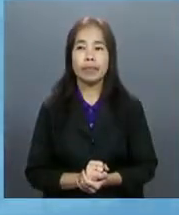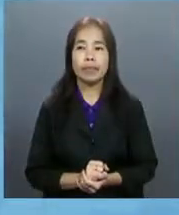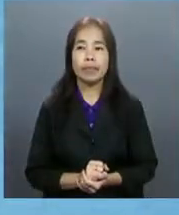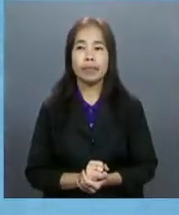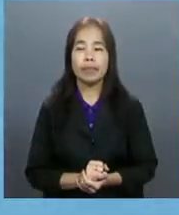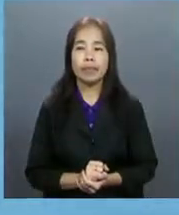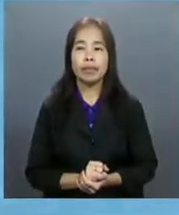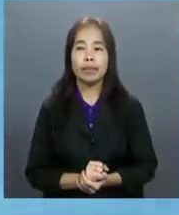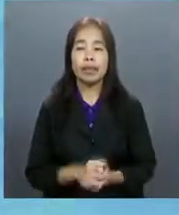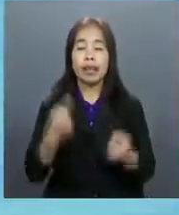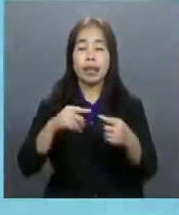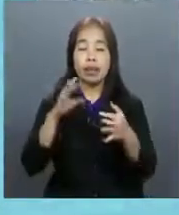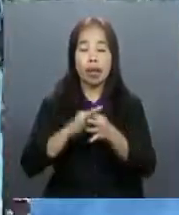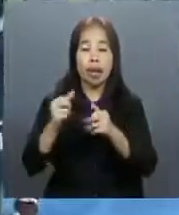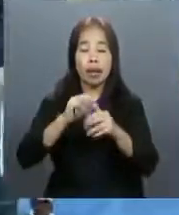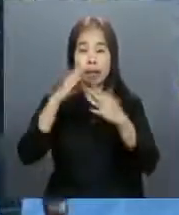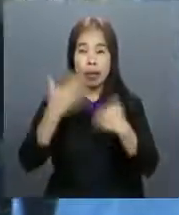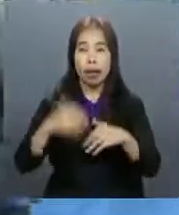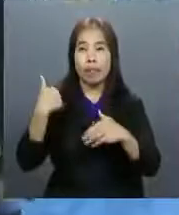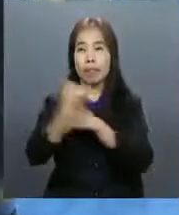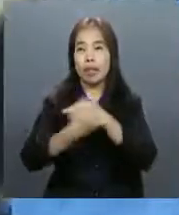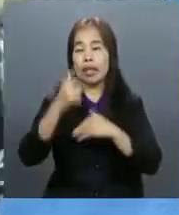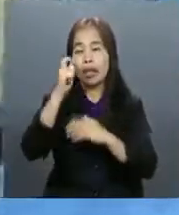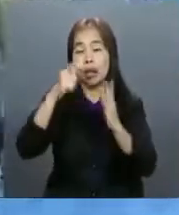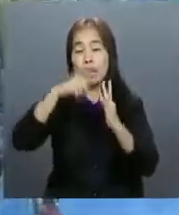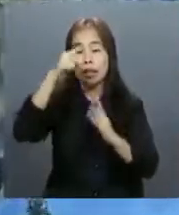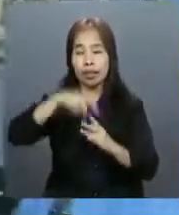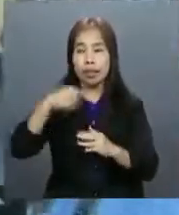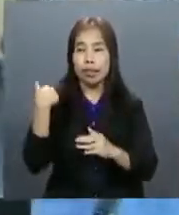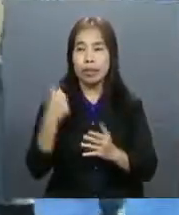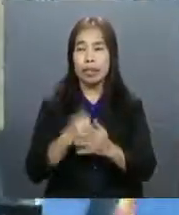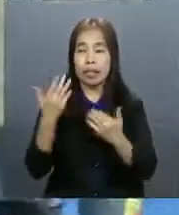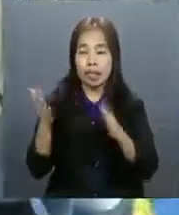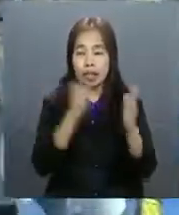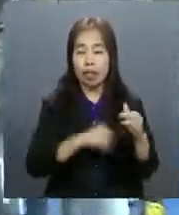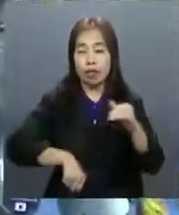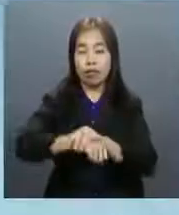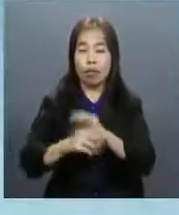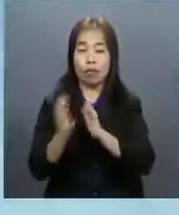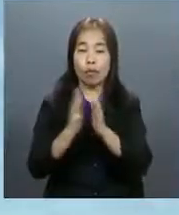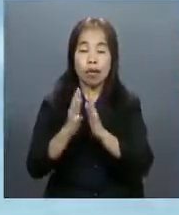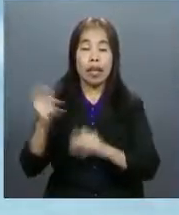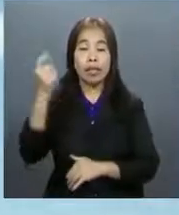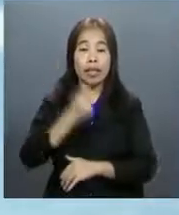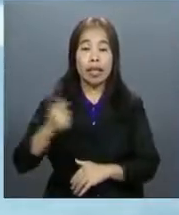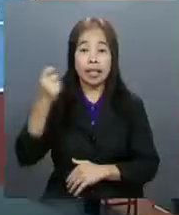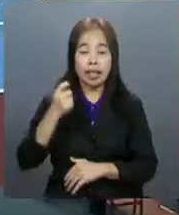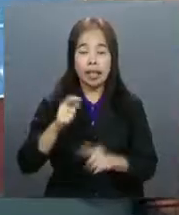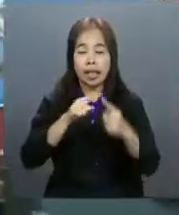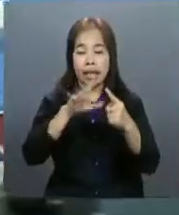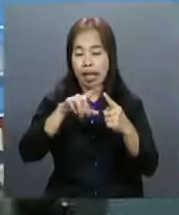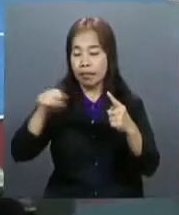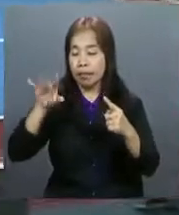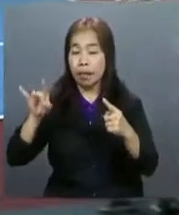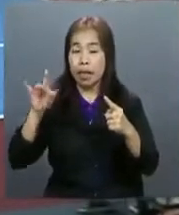นี่นะครับผลงานของอุซเบกิสถานเกมรุกอันดุดันต่อกันที่ฟุตซอลชิงแชมป์เอเชียรอบจัดอันดับ 5-8 เพื่อหา1ทีมสุด